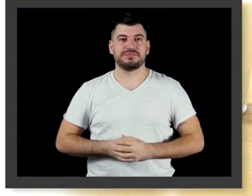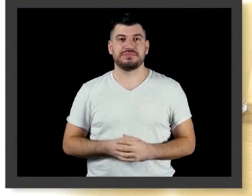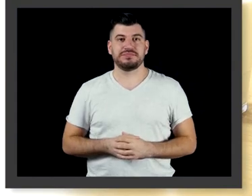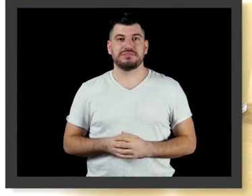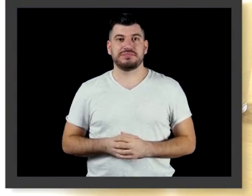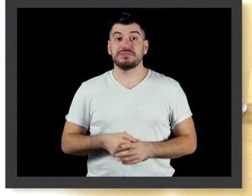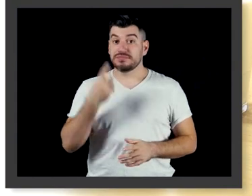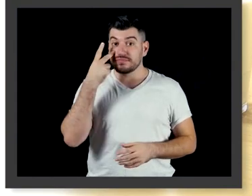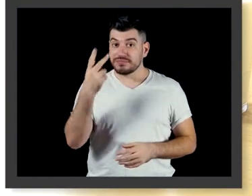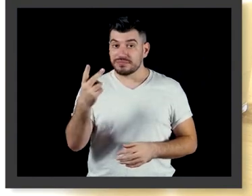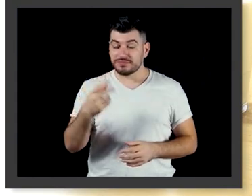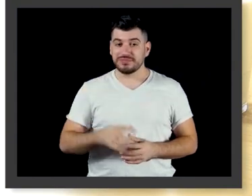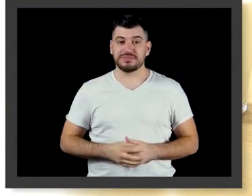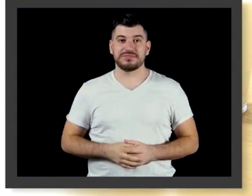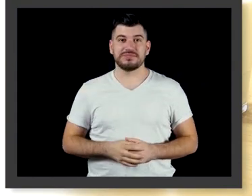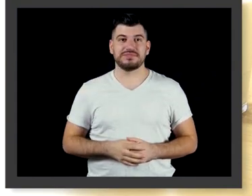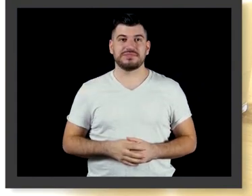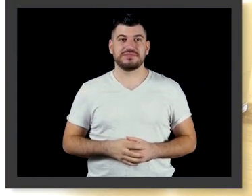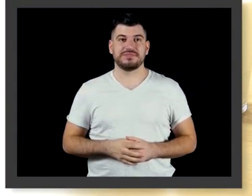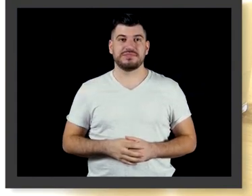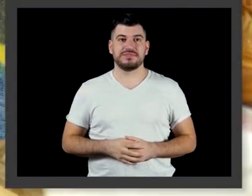Κοιτάξτε εδώ τι έχει γίνει.